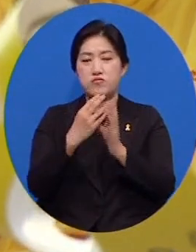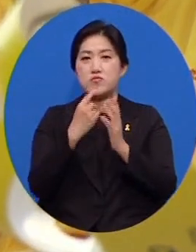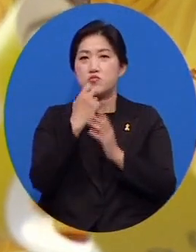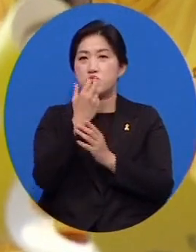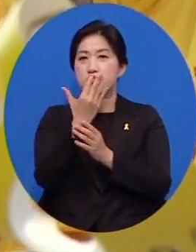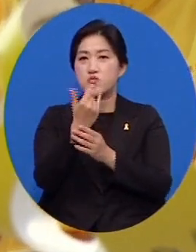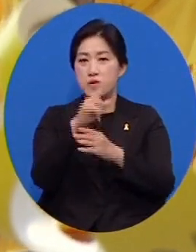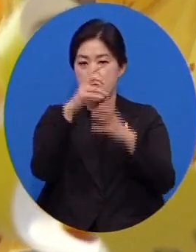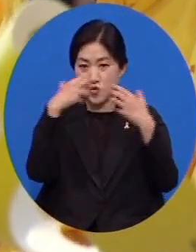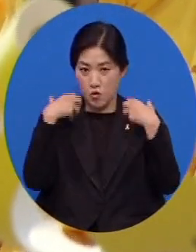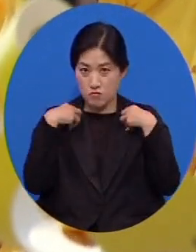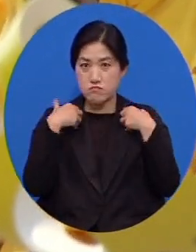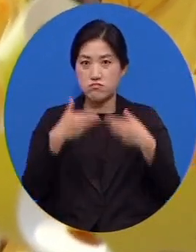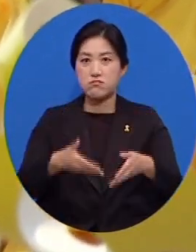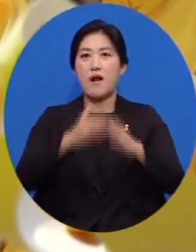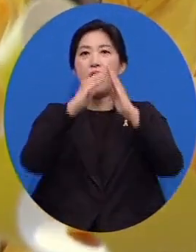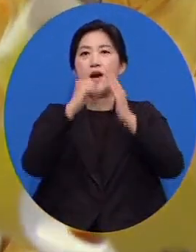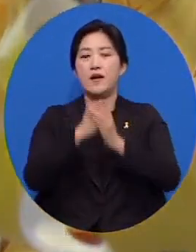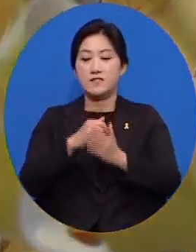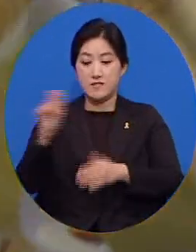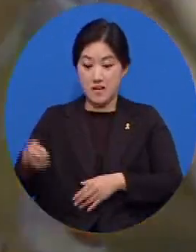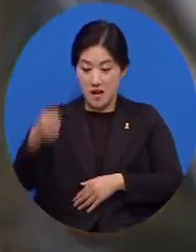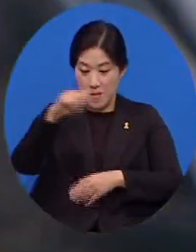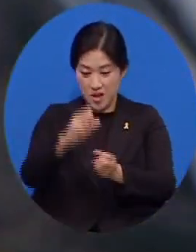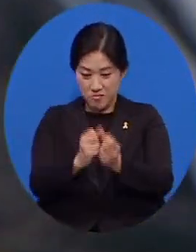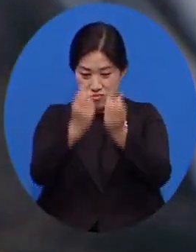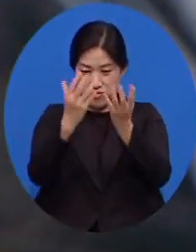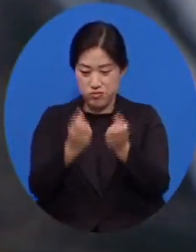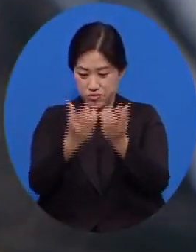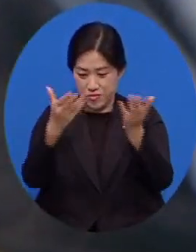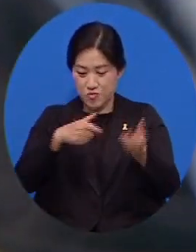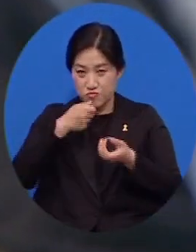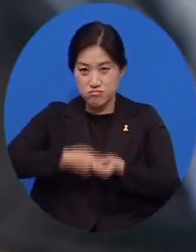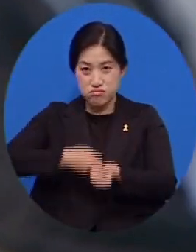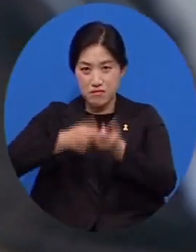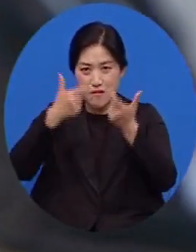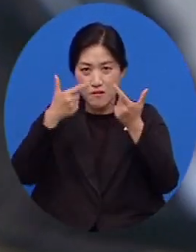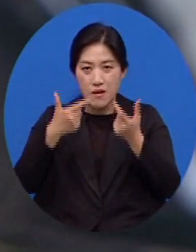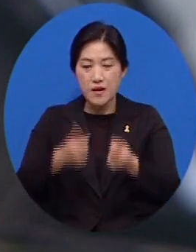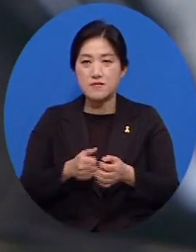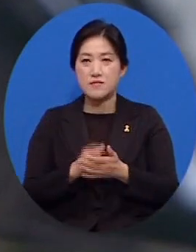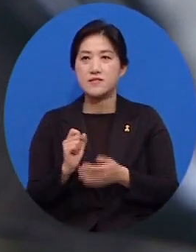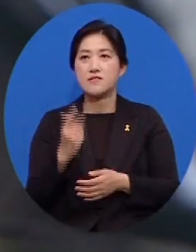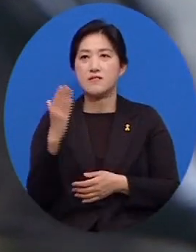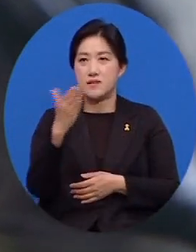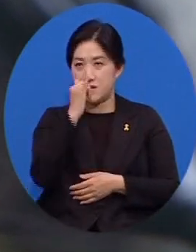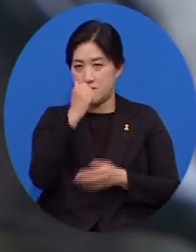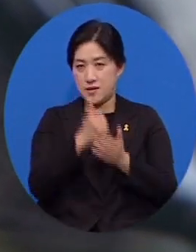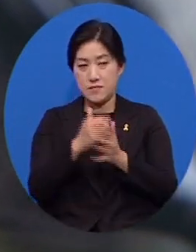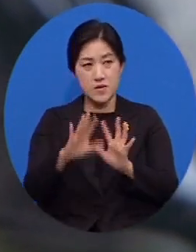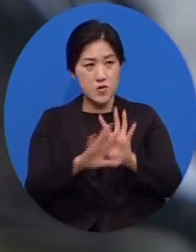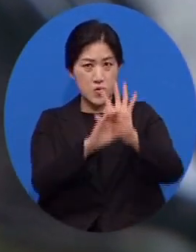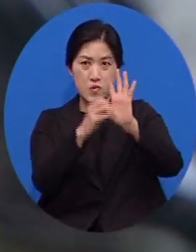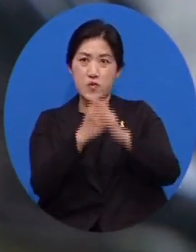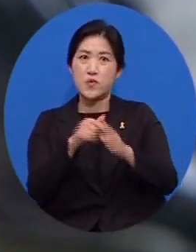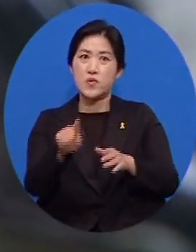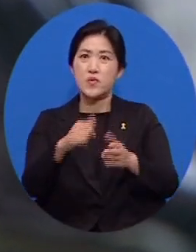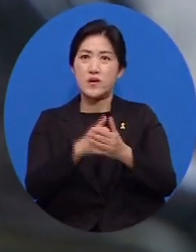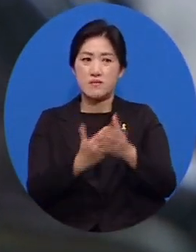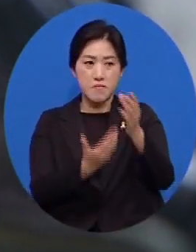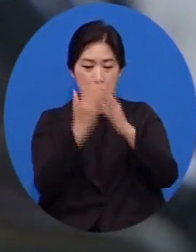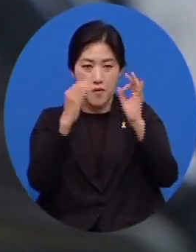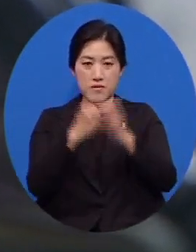만드는데 마중물이 되었습니다. 이번에 코로나 사태에서 보듯 재난을 대하는 정부의